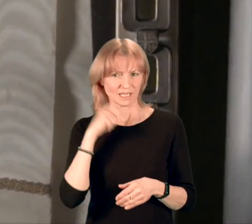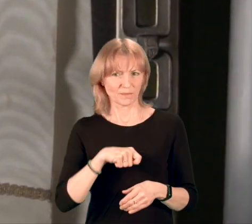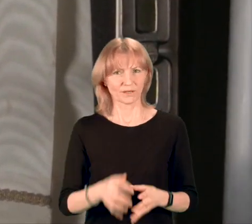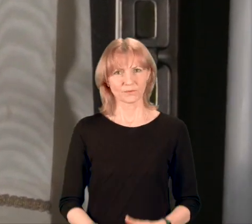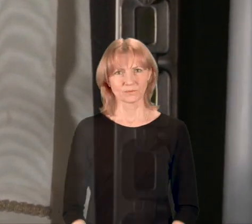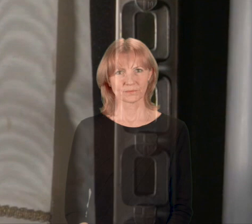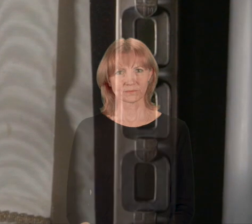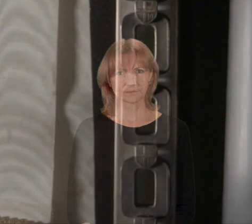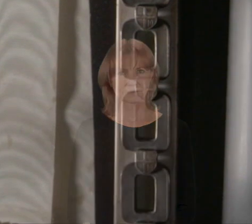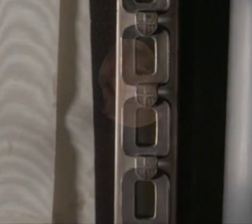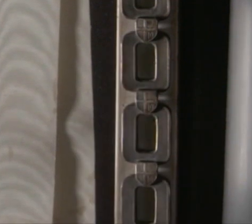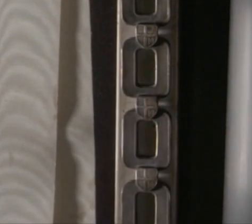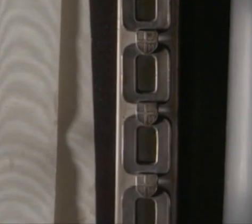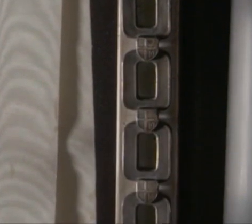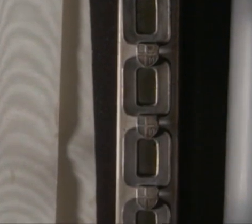Muzyka